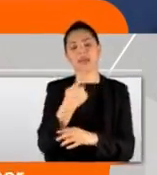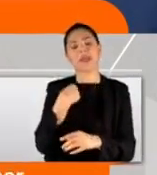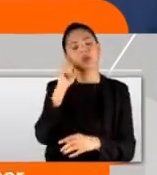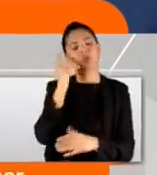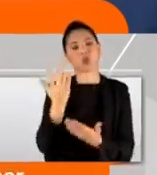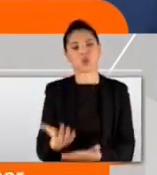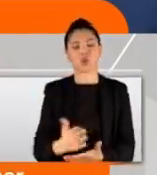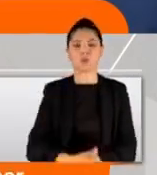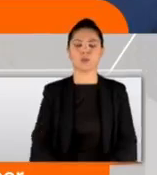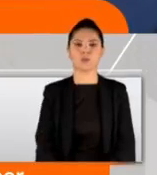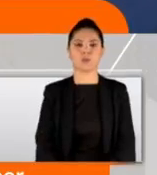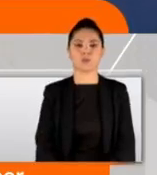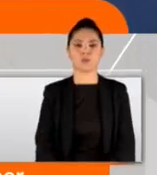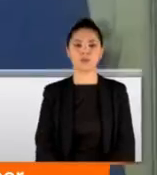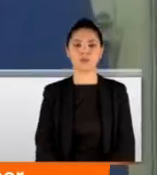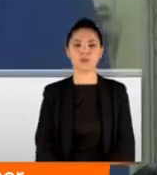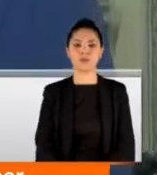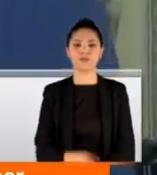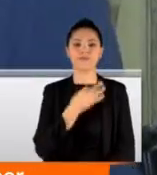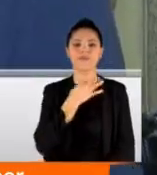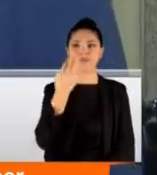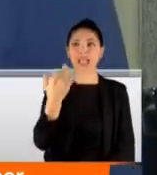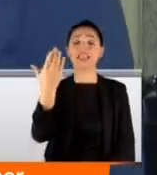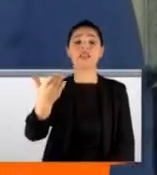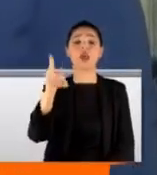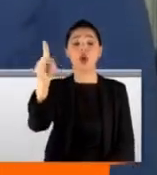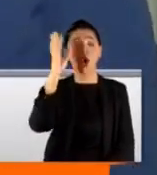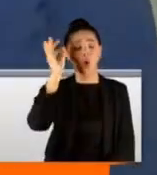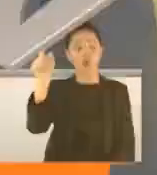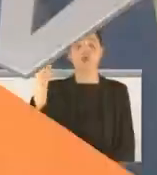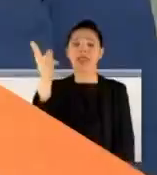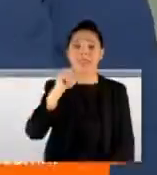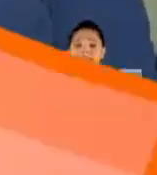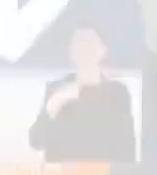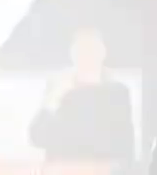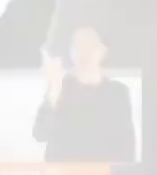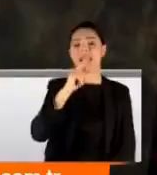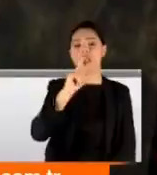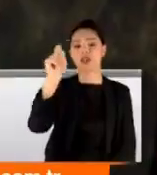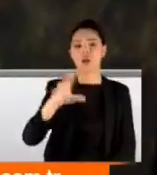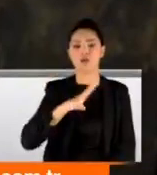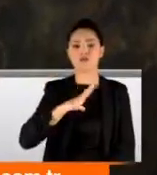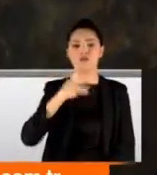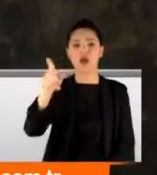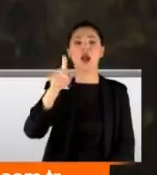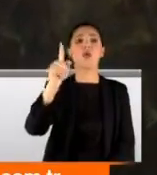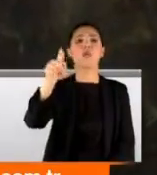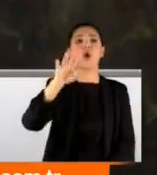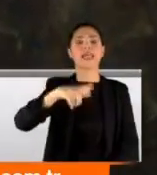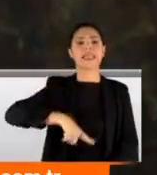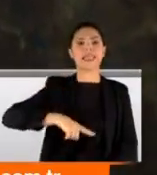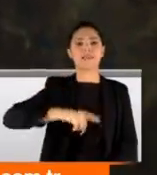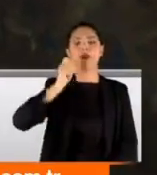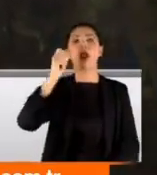düşünüyorum. Tehlike altında dedi Cem Öğretir. Işıl, teşekkürler. Hocamıza tekrar döneceğiz. Depremin en çok vurduğu iki ilçe, Bornova ve Bayraklı, dediğimiz